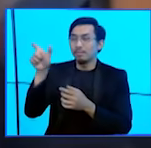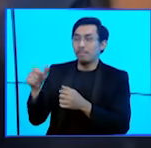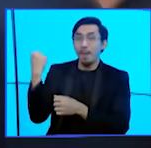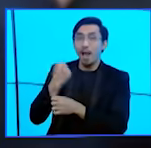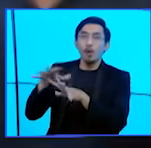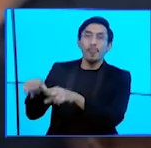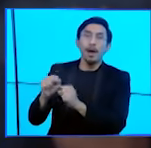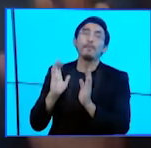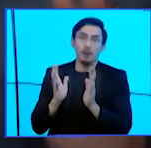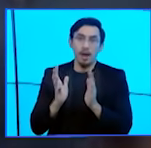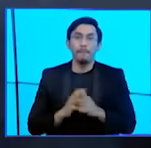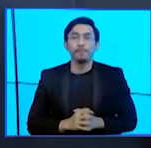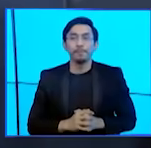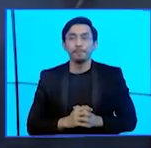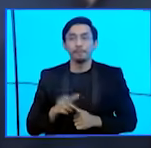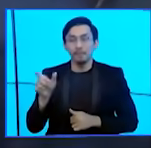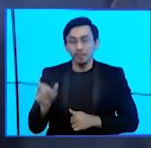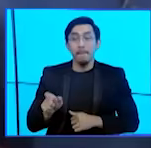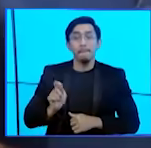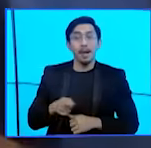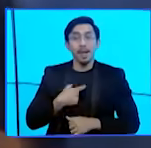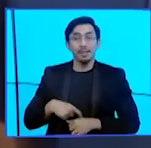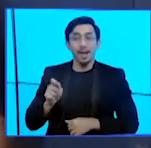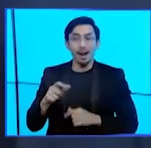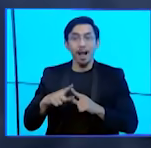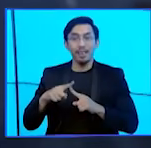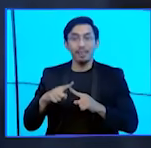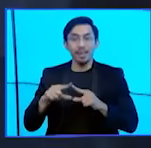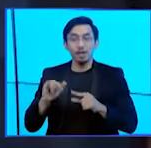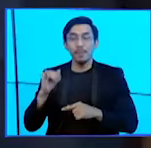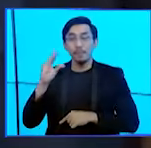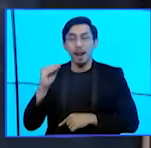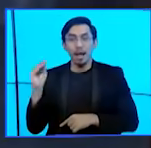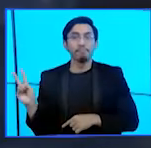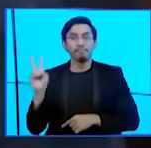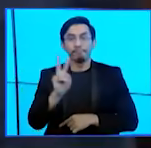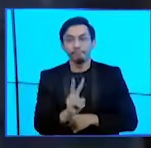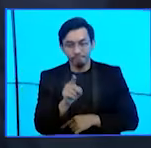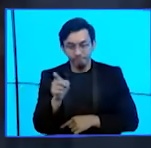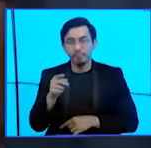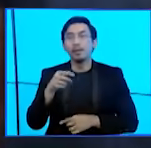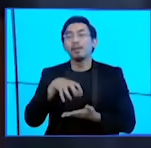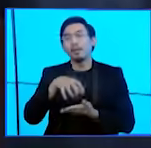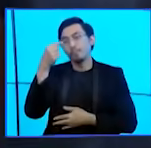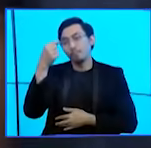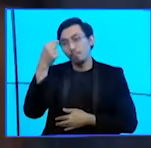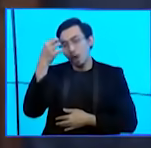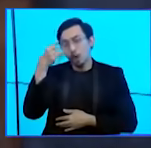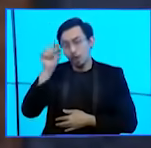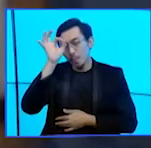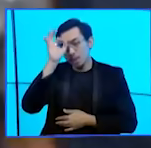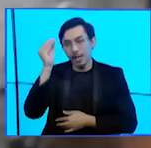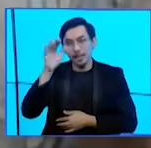Didampingi istri dan kuasa hukumnya, Atta Halilintar Jumat malam mendatangi Satreskrim Polres Metro Jakarta Selatan. Kedatangan Atta terkait laporan kasus